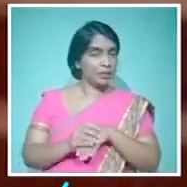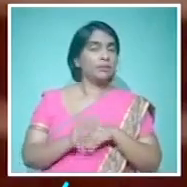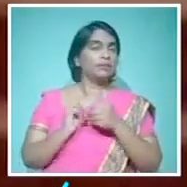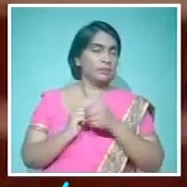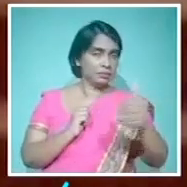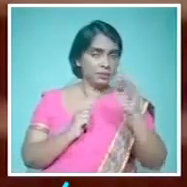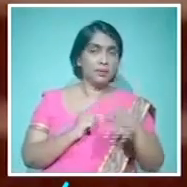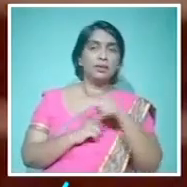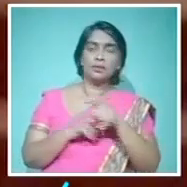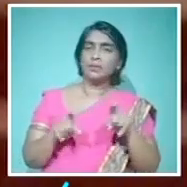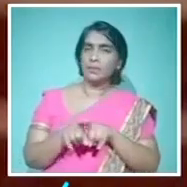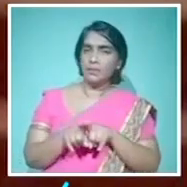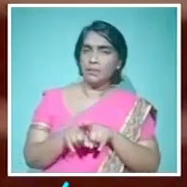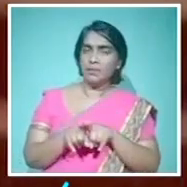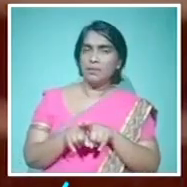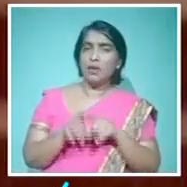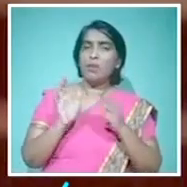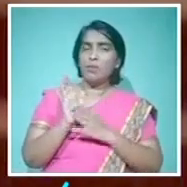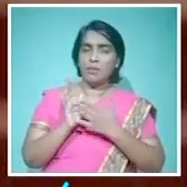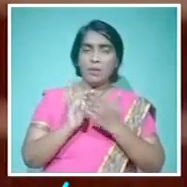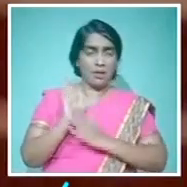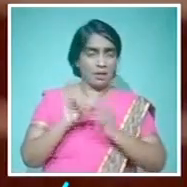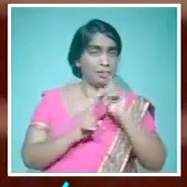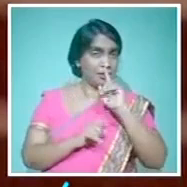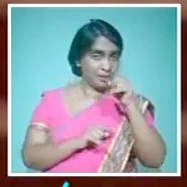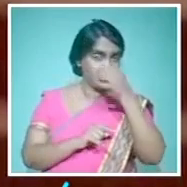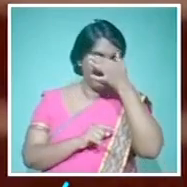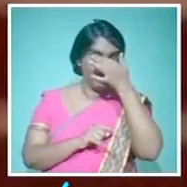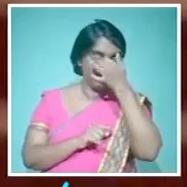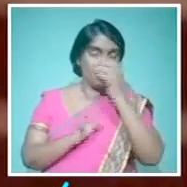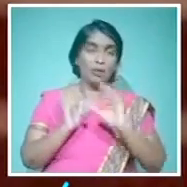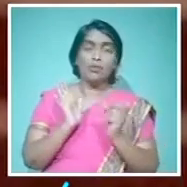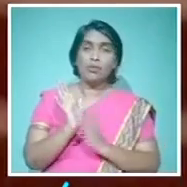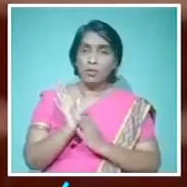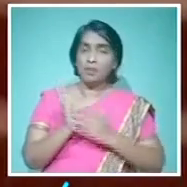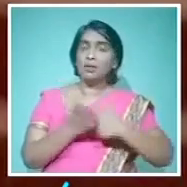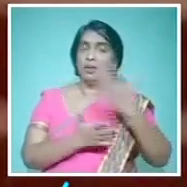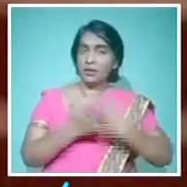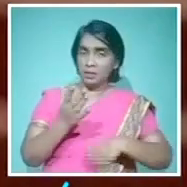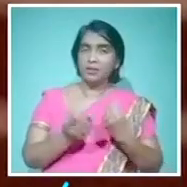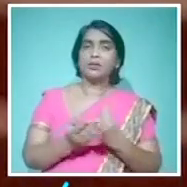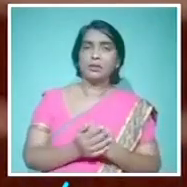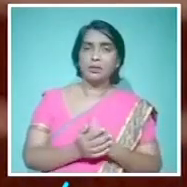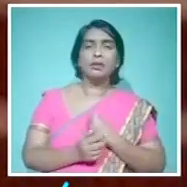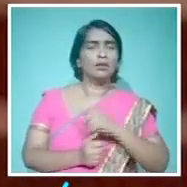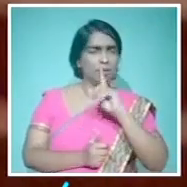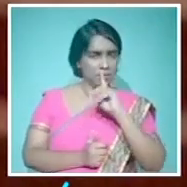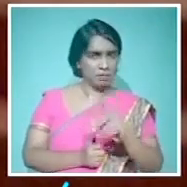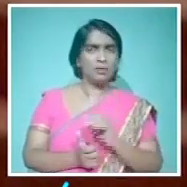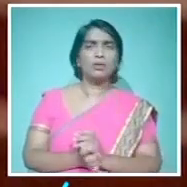දෙයක් ඒ වගේම මුසම්මිල් මන්ත්‍රීතුමා කිව්වා අර කමිටුවක්පත් කරා පරීක්ෂණ වාර්තාව දෙන්න කියලා අපි ඉල්ලීමක්